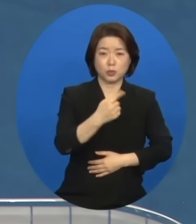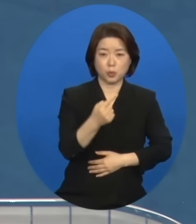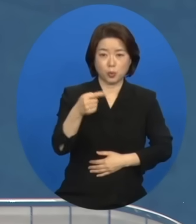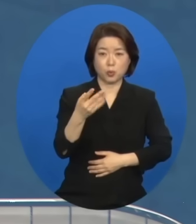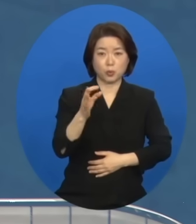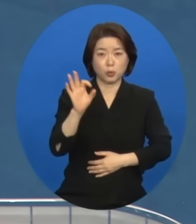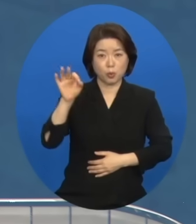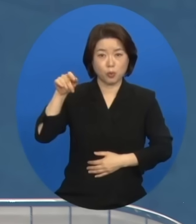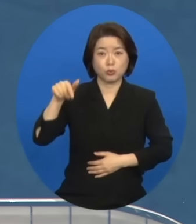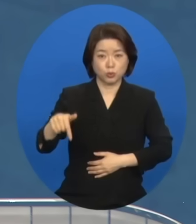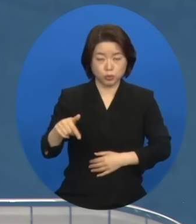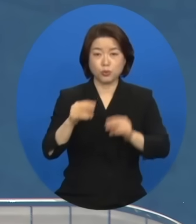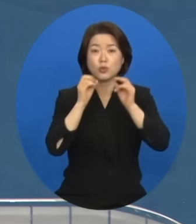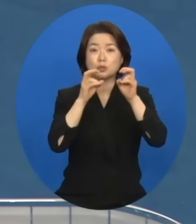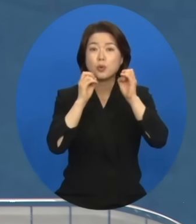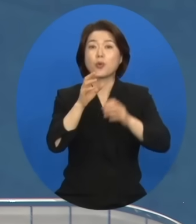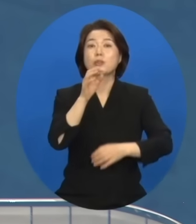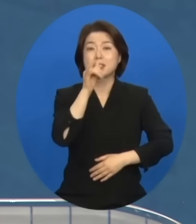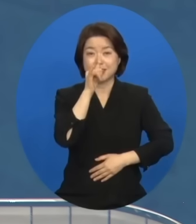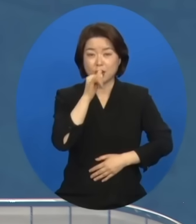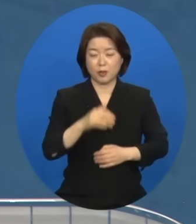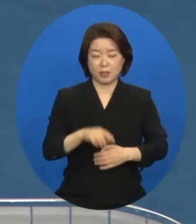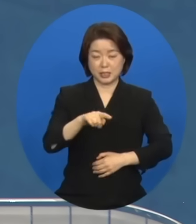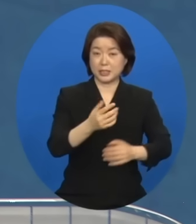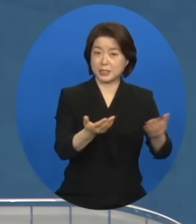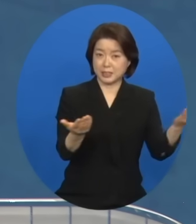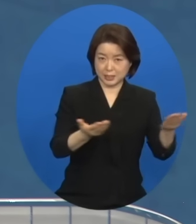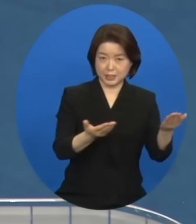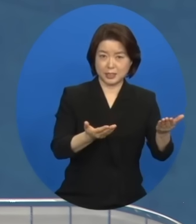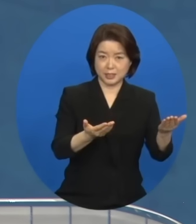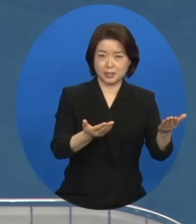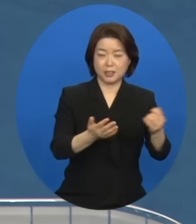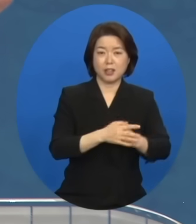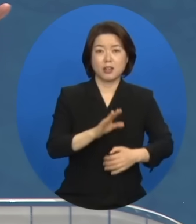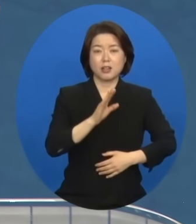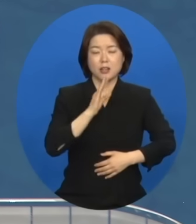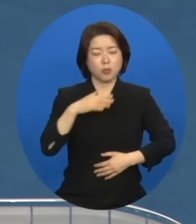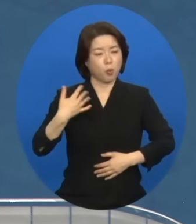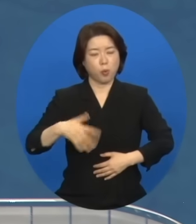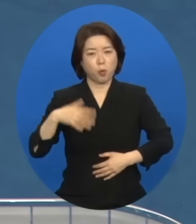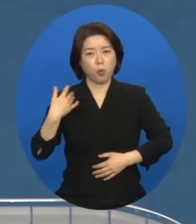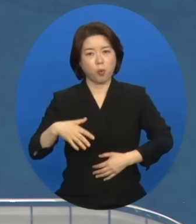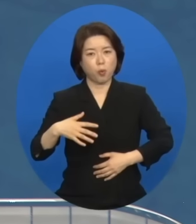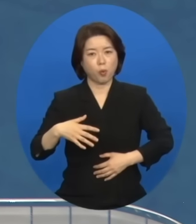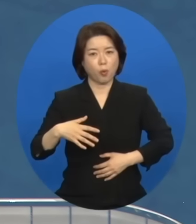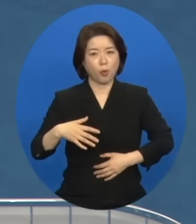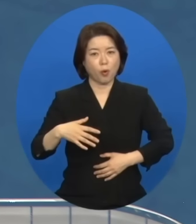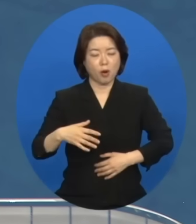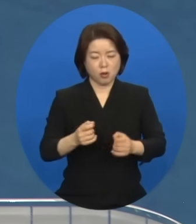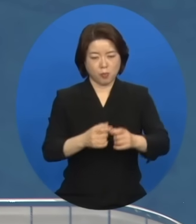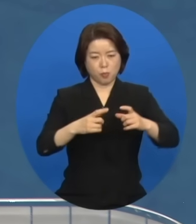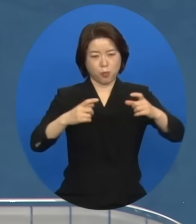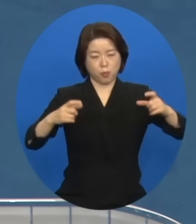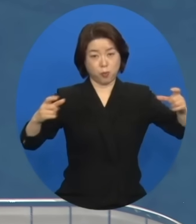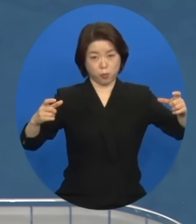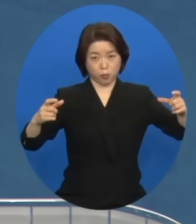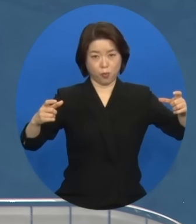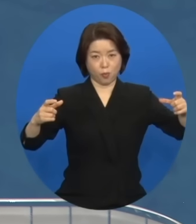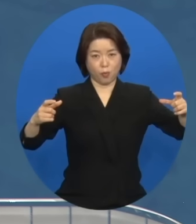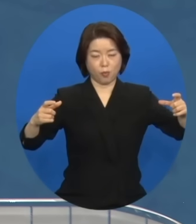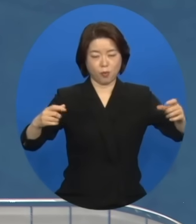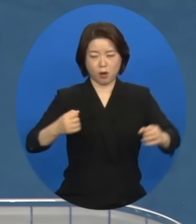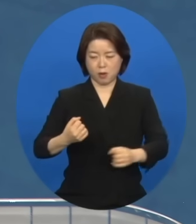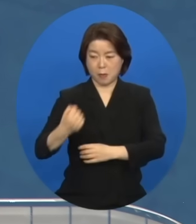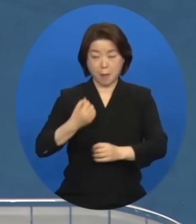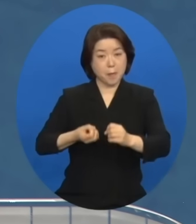계세요. 근데 그 사역이 참 너무나 놀랍게 커지고